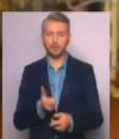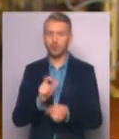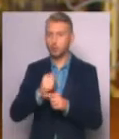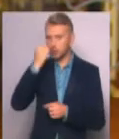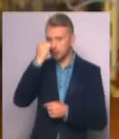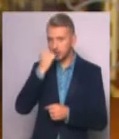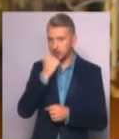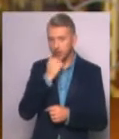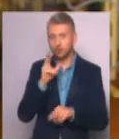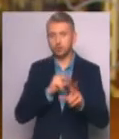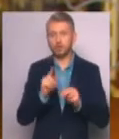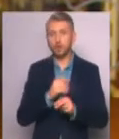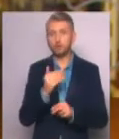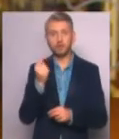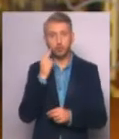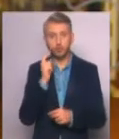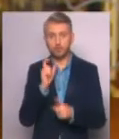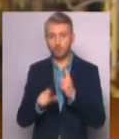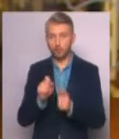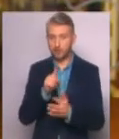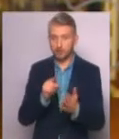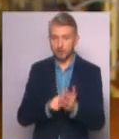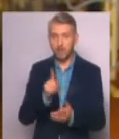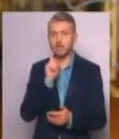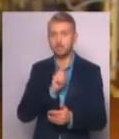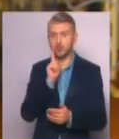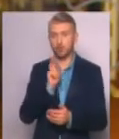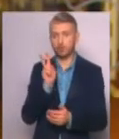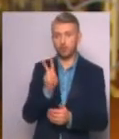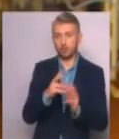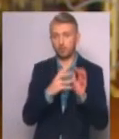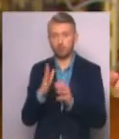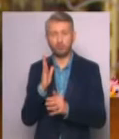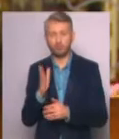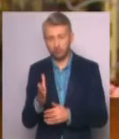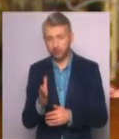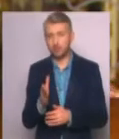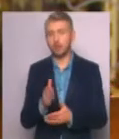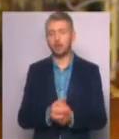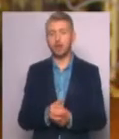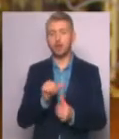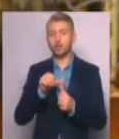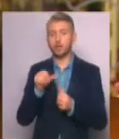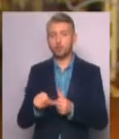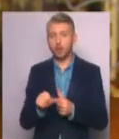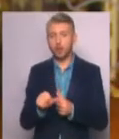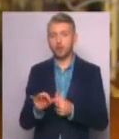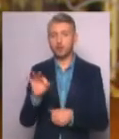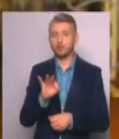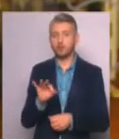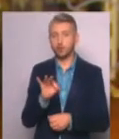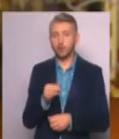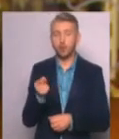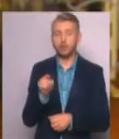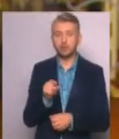дякую. Ну, сподіваюся, що ви почули відповідь на питання. Дійсно, тимчасові маршрути будуть передбачені. І, зокрема, якраз з приводу